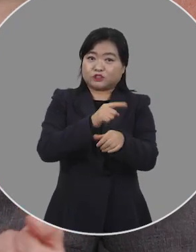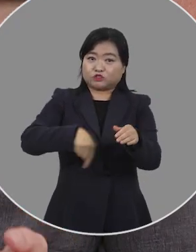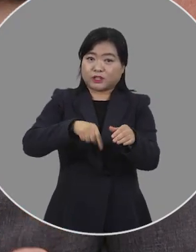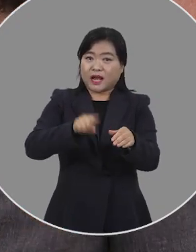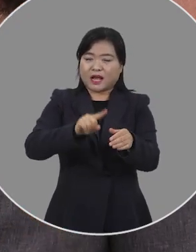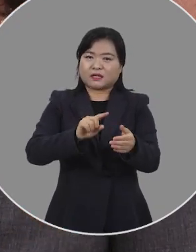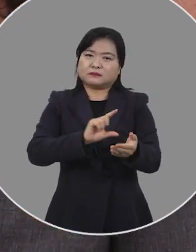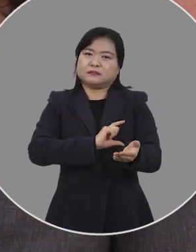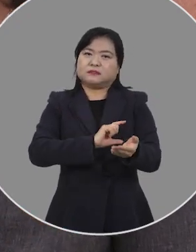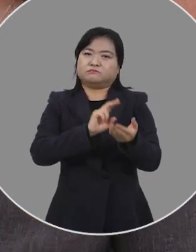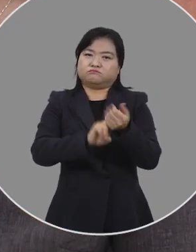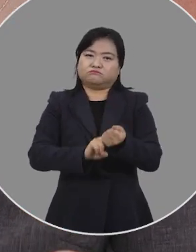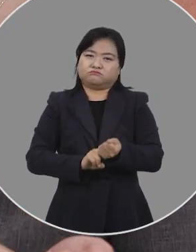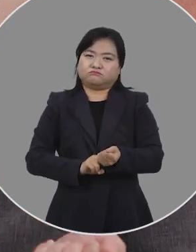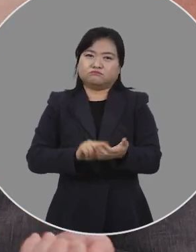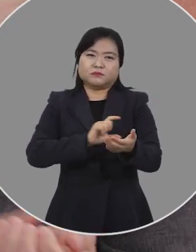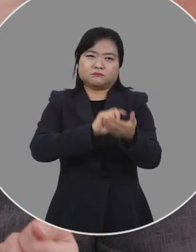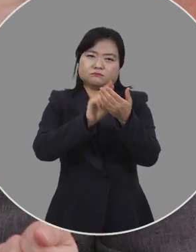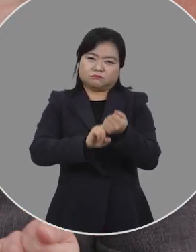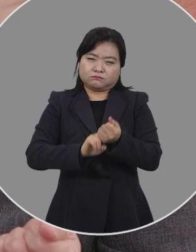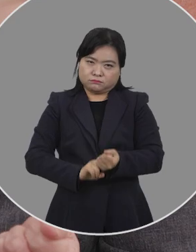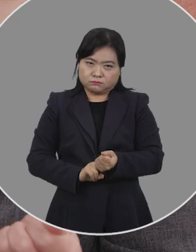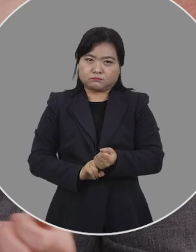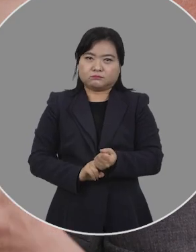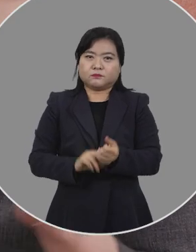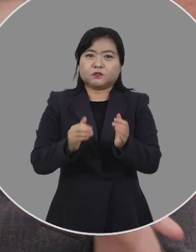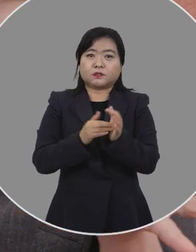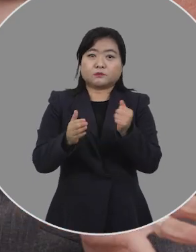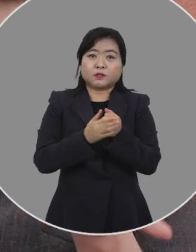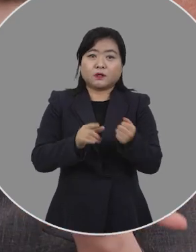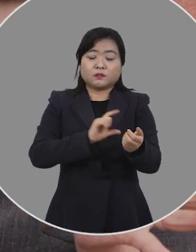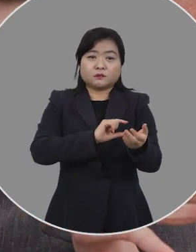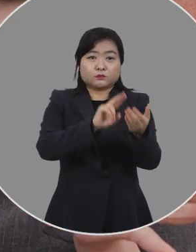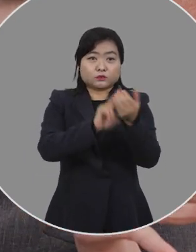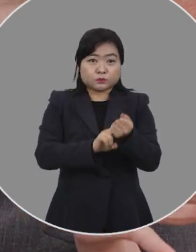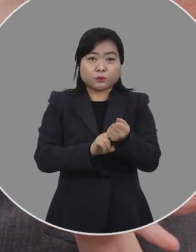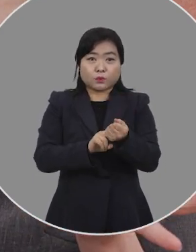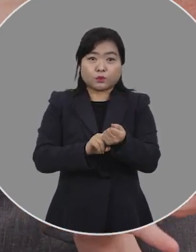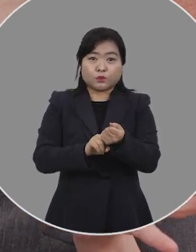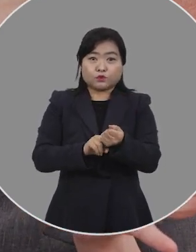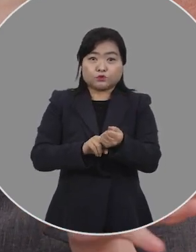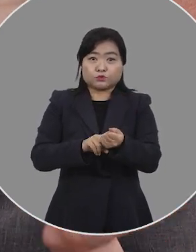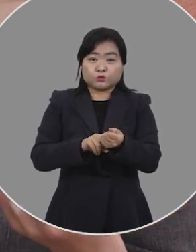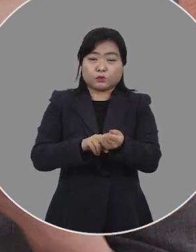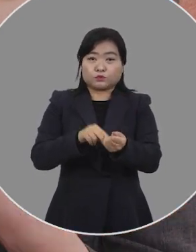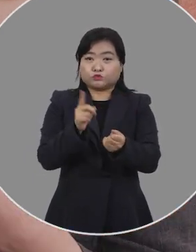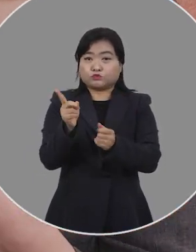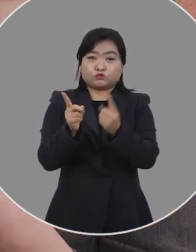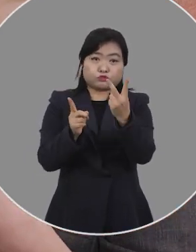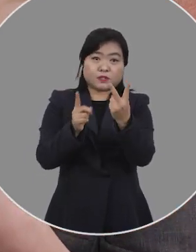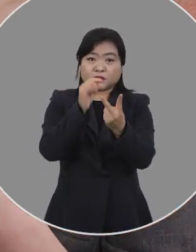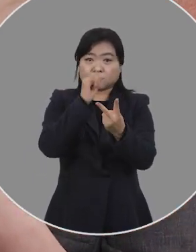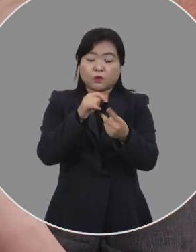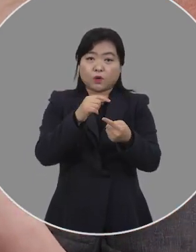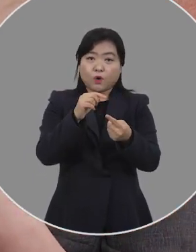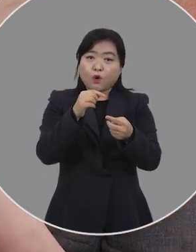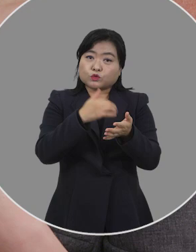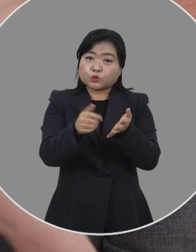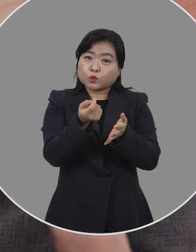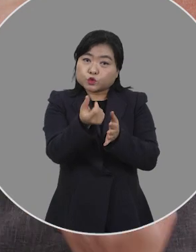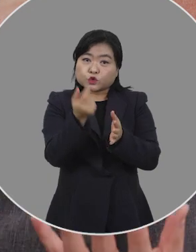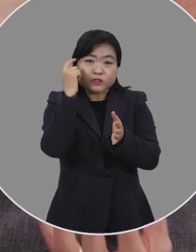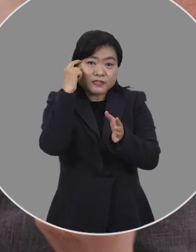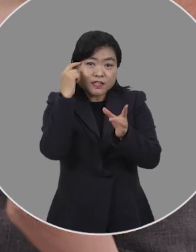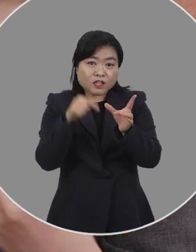바로 익명성 아닙니까? 근데 그 익명성이 양쪽으로 갈 수 있는 거거든요. 예를 들면은 소수 의견을 가진